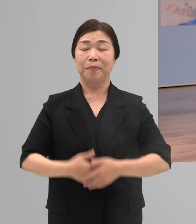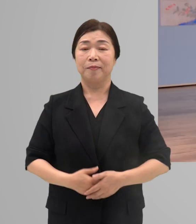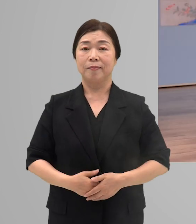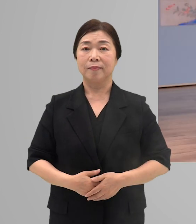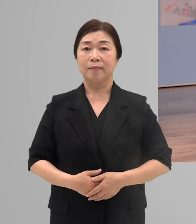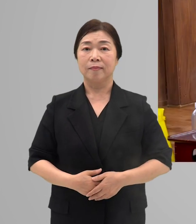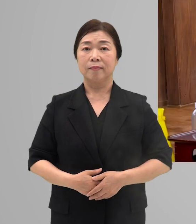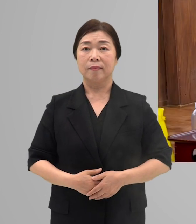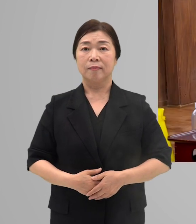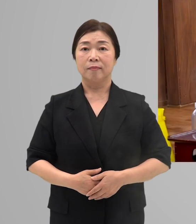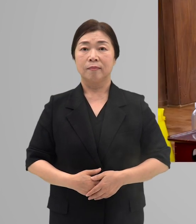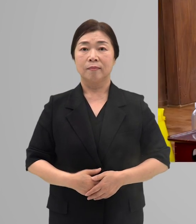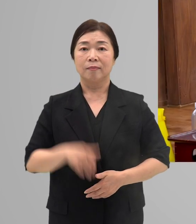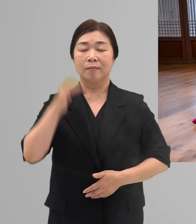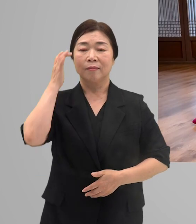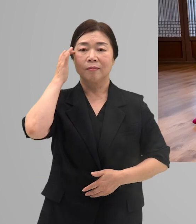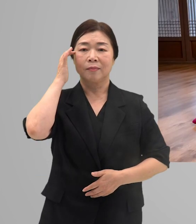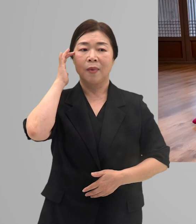무엇일까요?